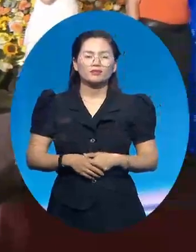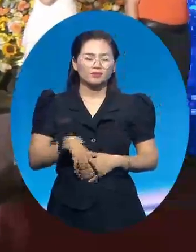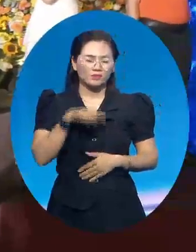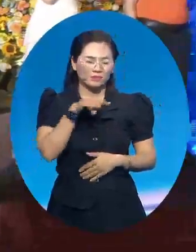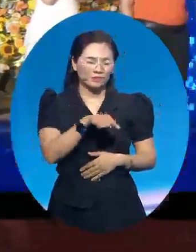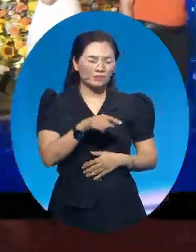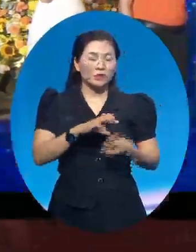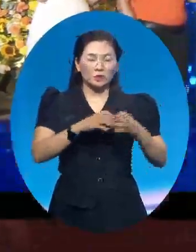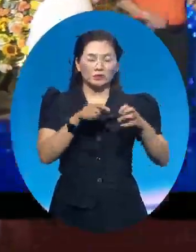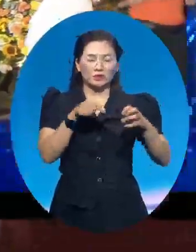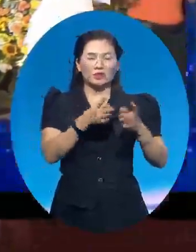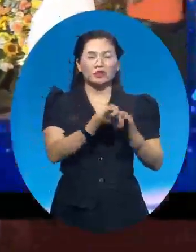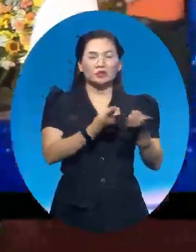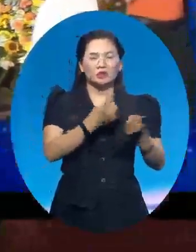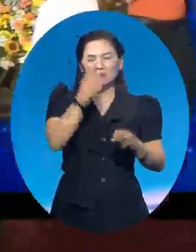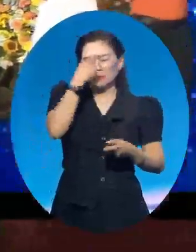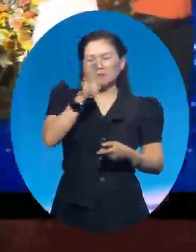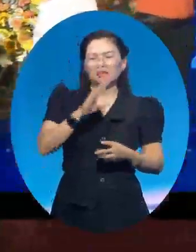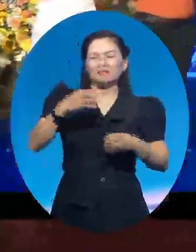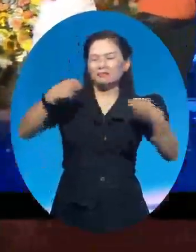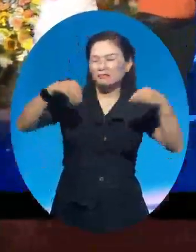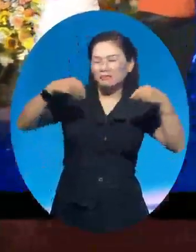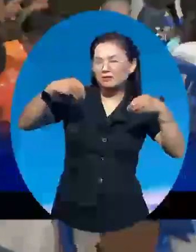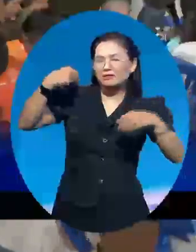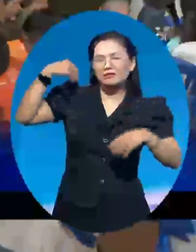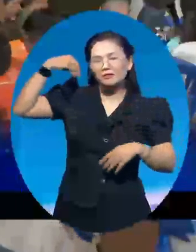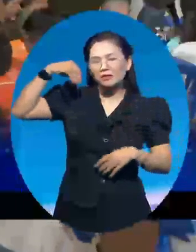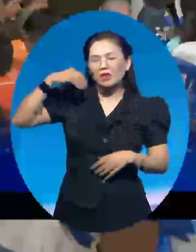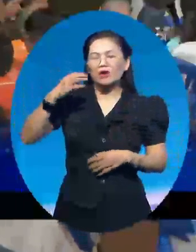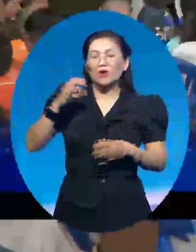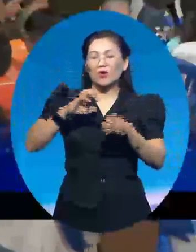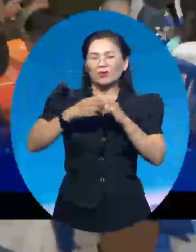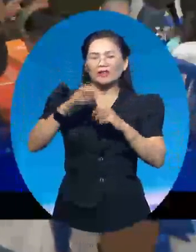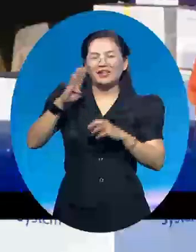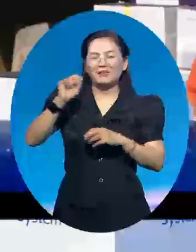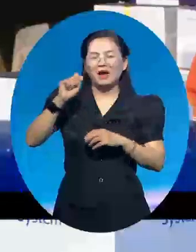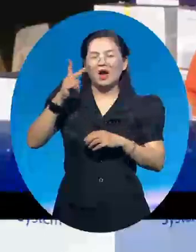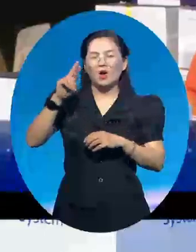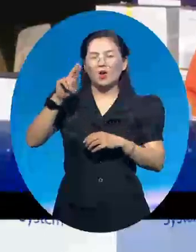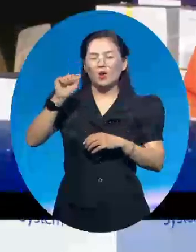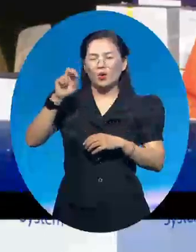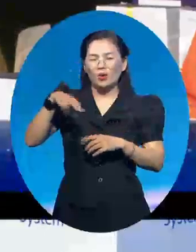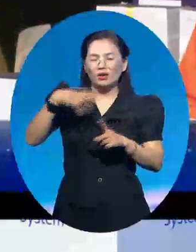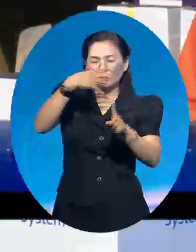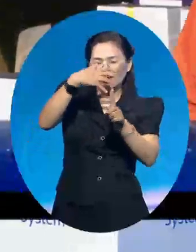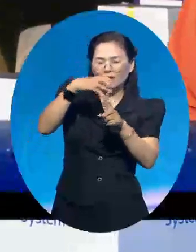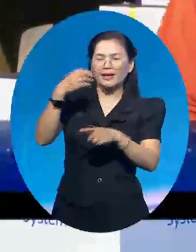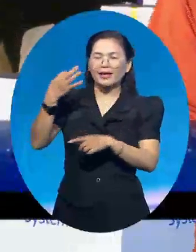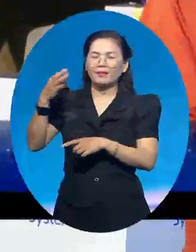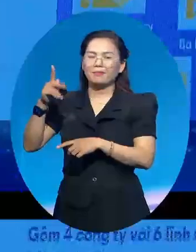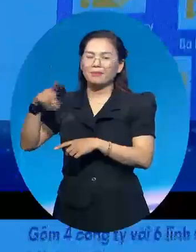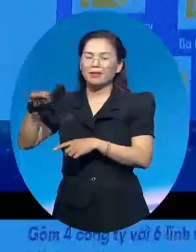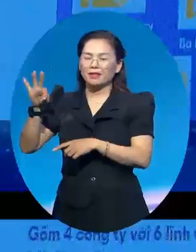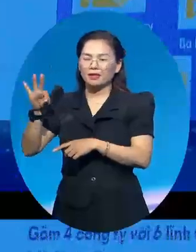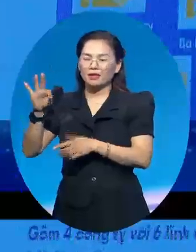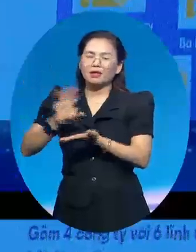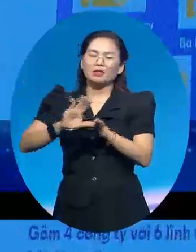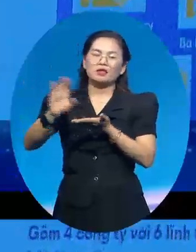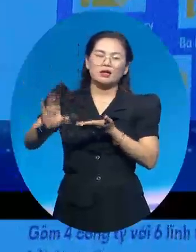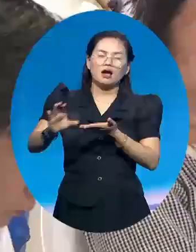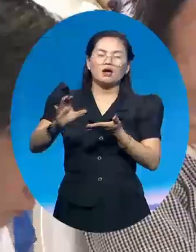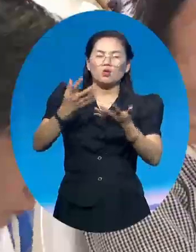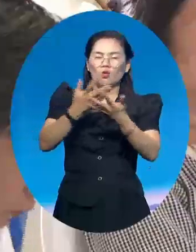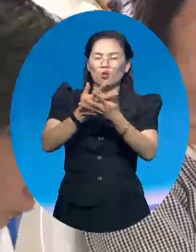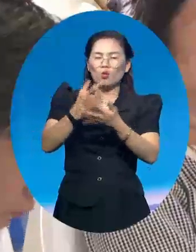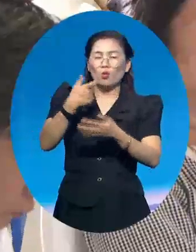Là doanh nghiệp uy tín về sản phẩm trứng, chăn nuôi, công ty Ba Huân đã đầu tư chuyển đổi số, hợp tác với FPT, xây dựng dự án hệ thống quản